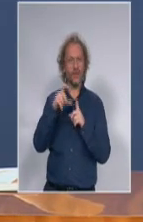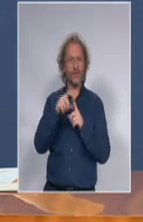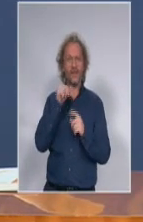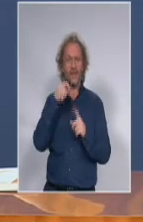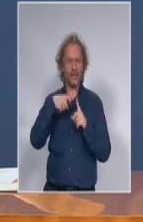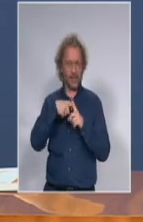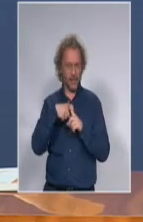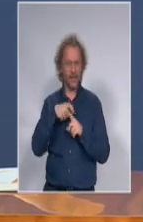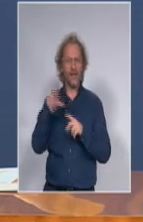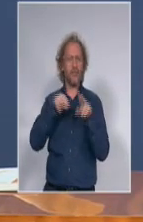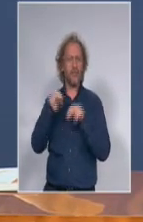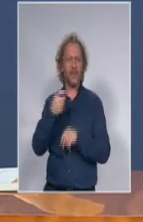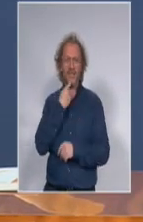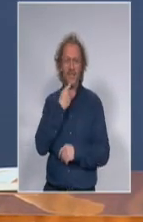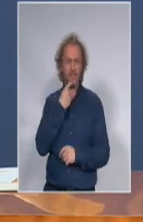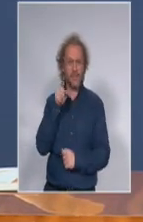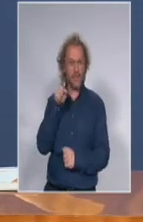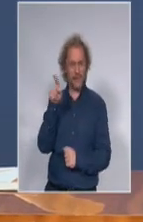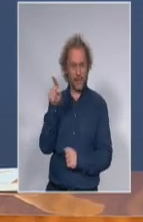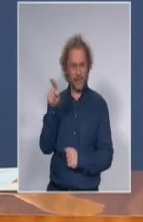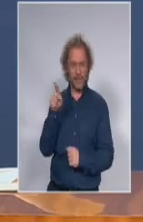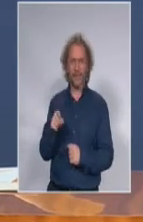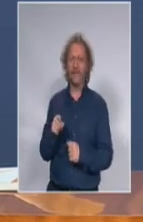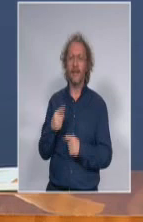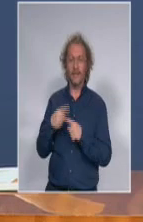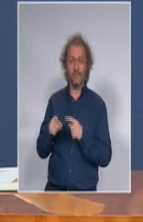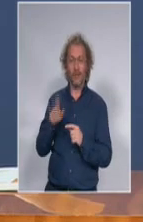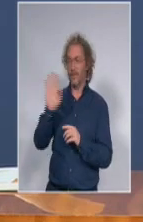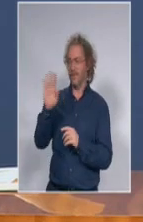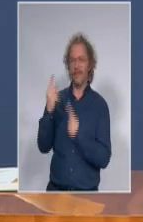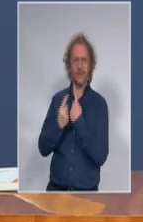Republika Srpska zbog cele situacije u Bosni i Hercegovini naravno ima